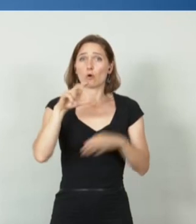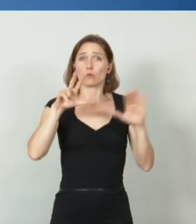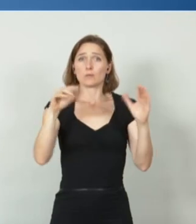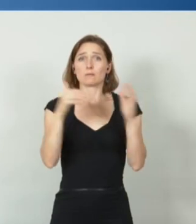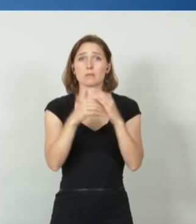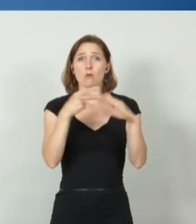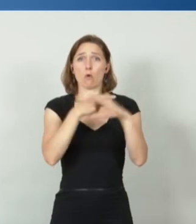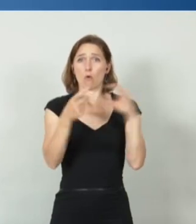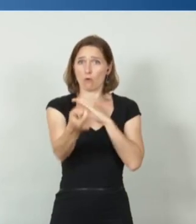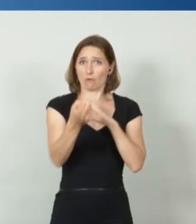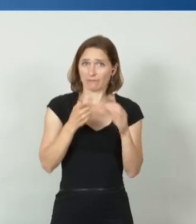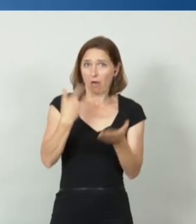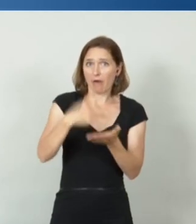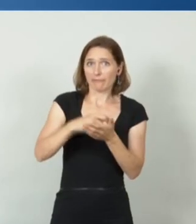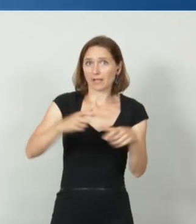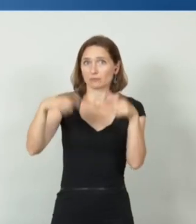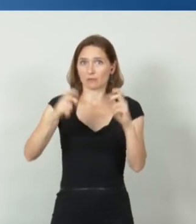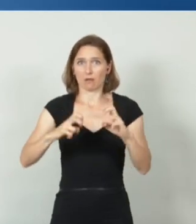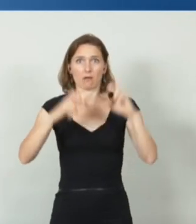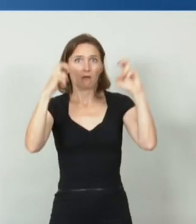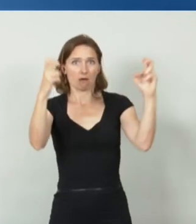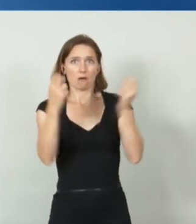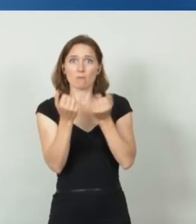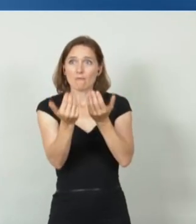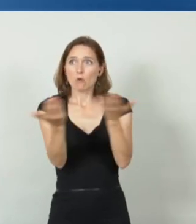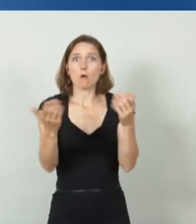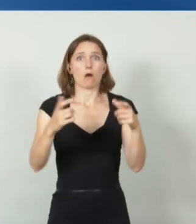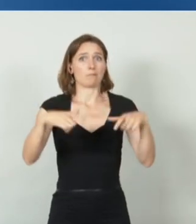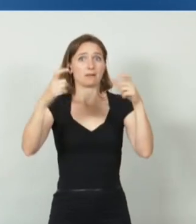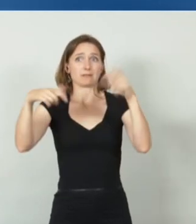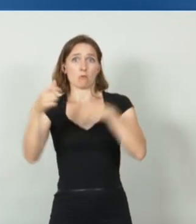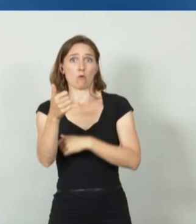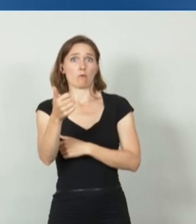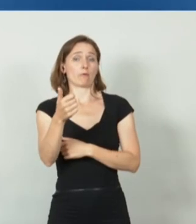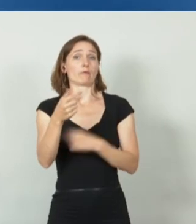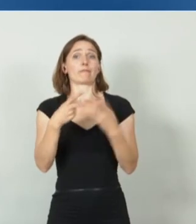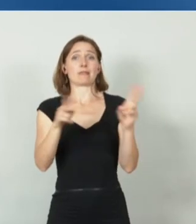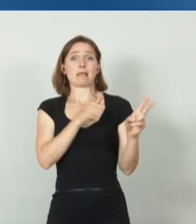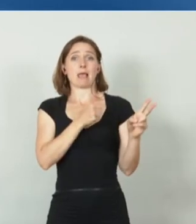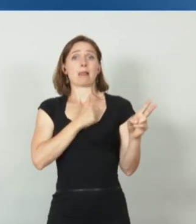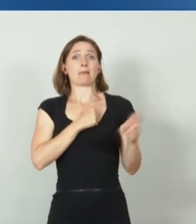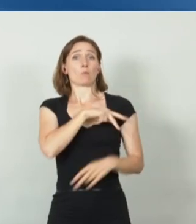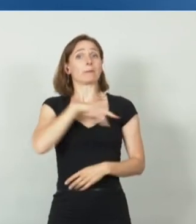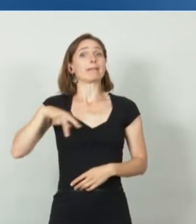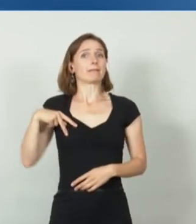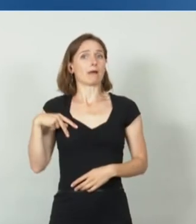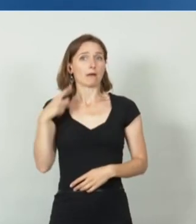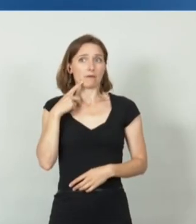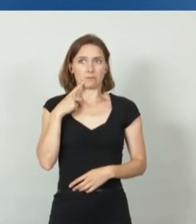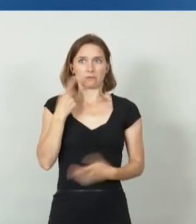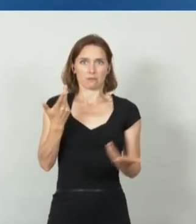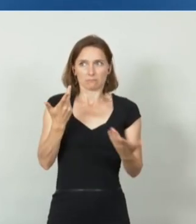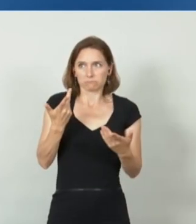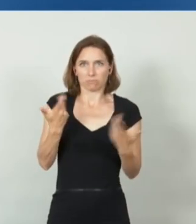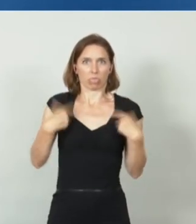la hausse de la taxe foncière qui impacte forcément les bâtiments dans la vie des propriétaires c'est tout de même fort de café